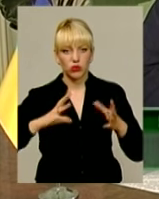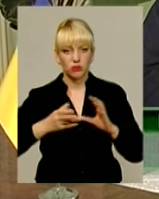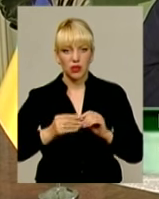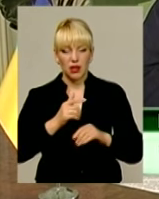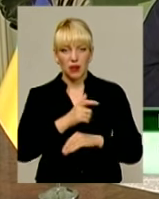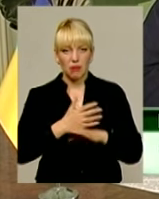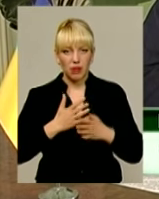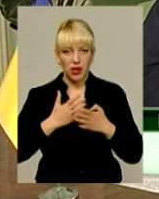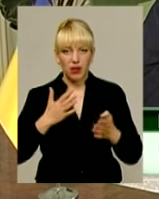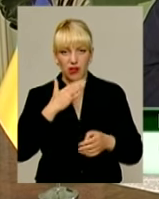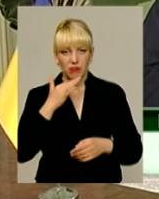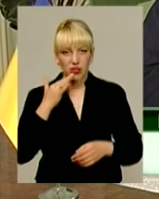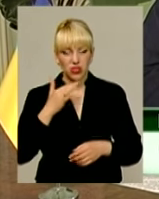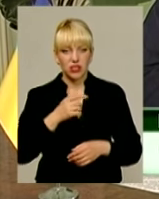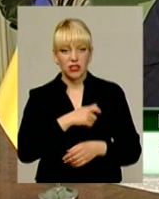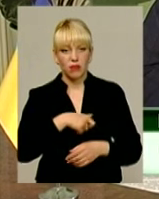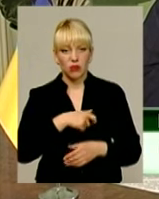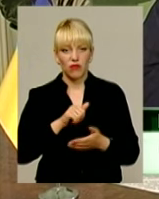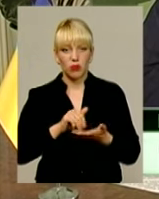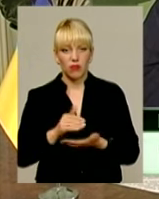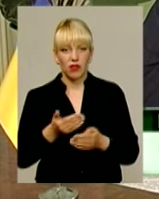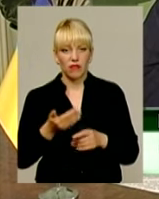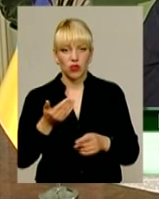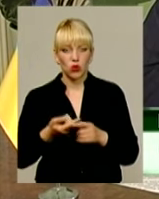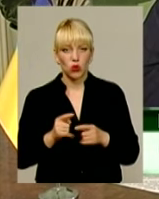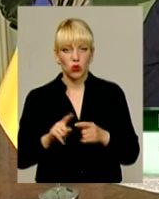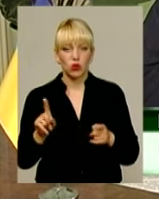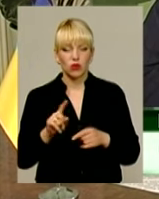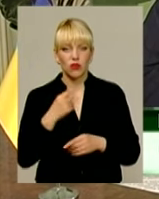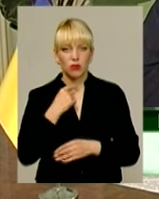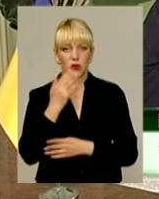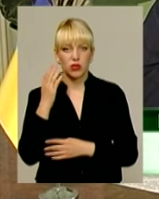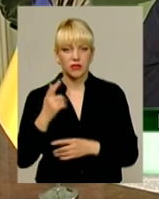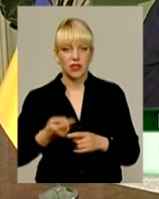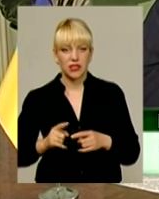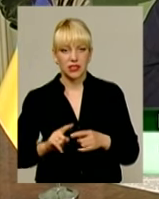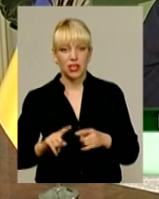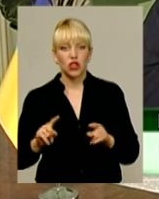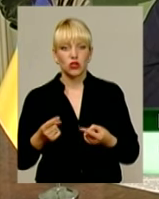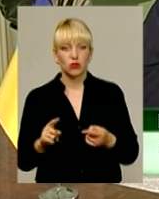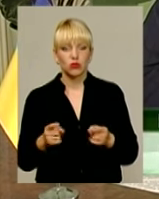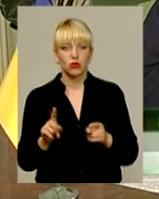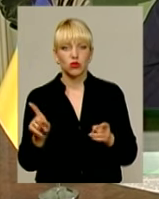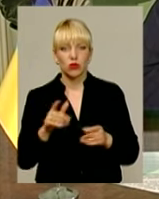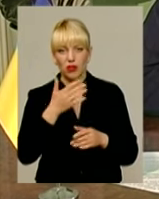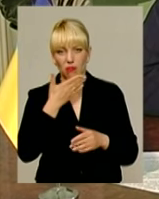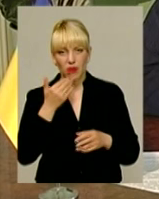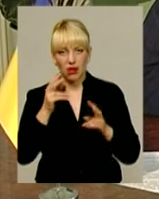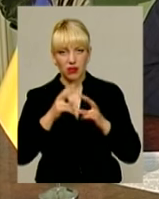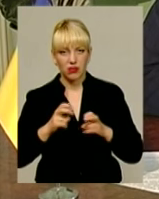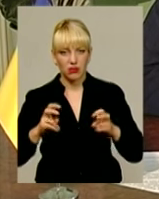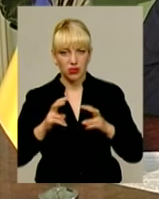відмовляється від того, що вони проголосували за цю річ. Чому? Тому що, як виявляється, не розібралися. Але коли,